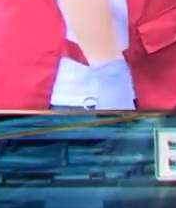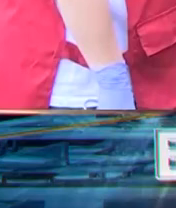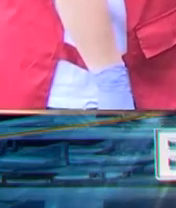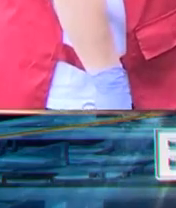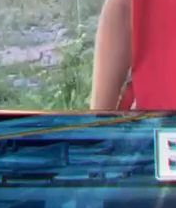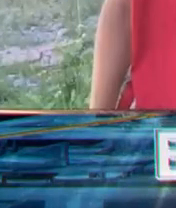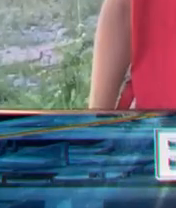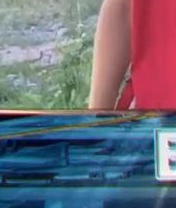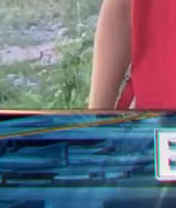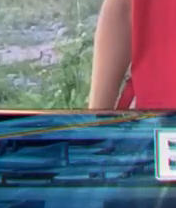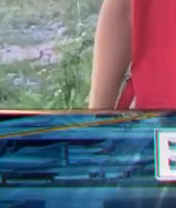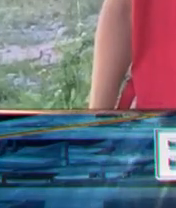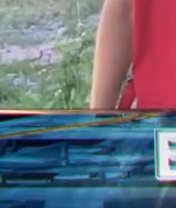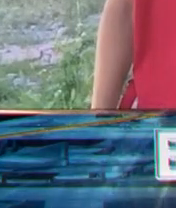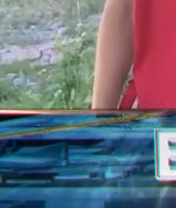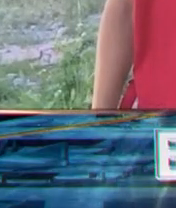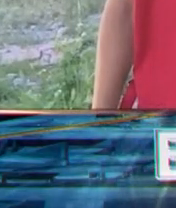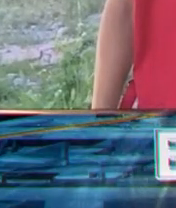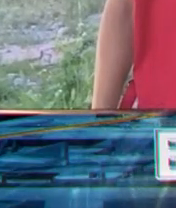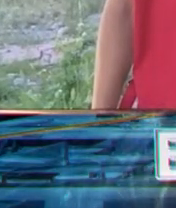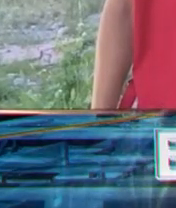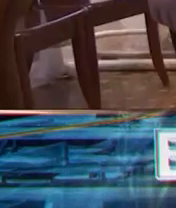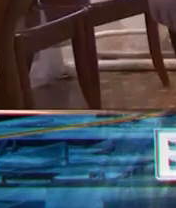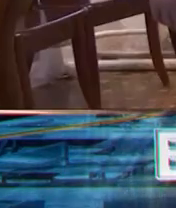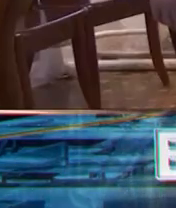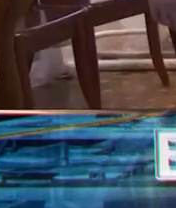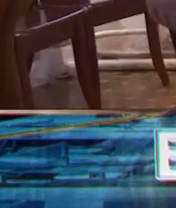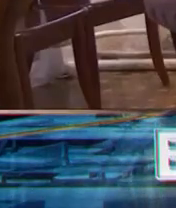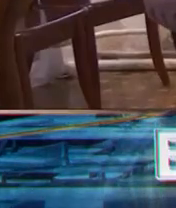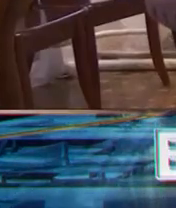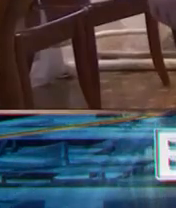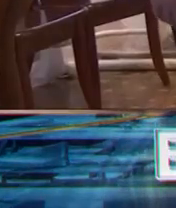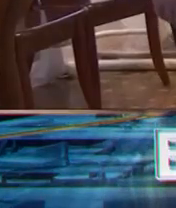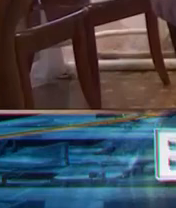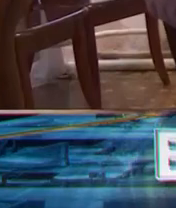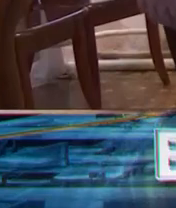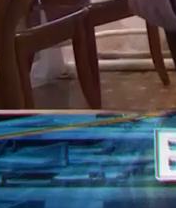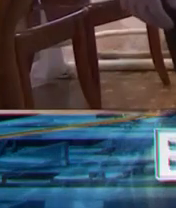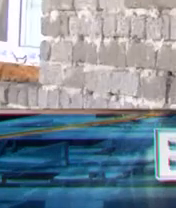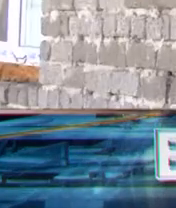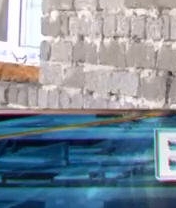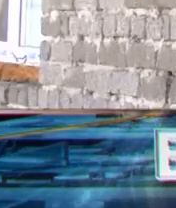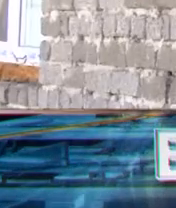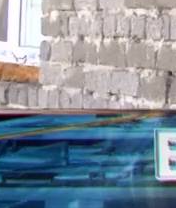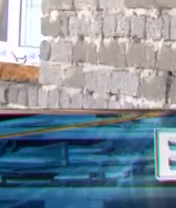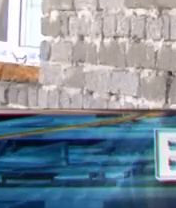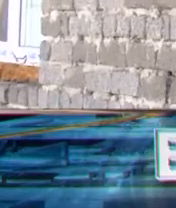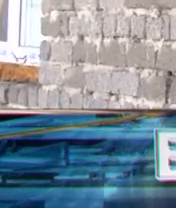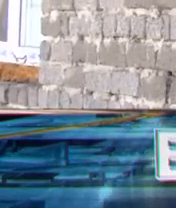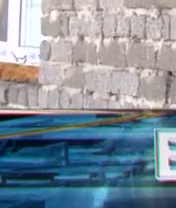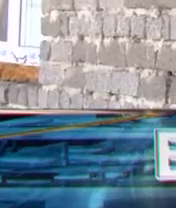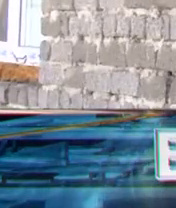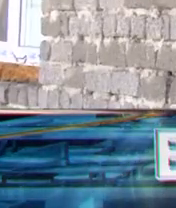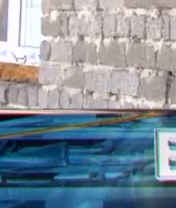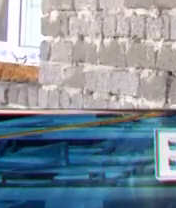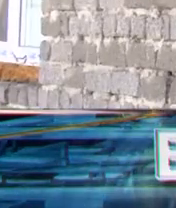Қайырымдылық қайырлыс. Талдықорғанда 50-ден аса зейнеткерге қызыл айлықтар мен еріктілер гуманитарлық көмек жеткізді. Бұл кісілер бір қабатқан емес,